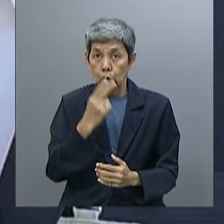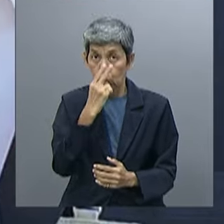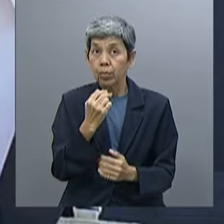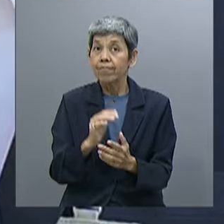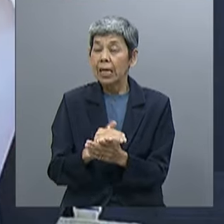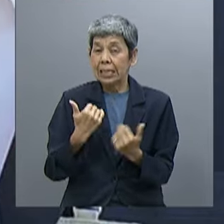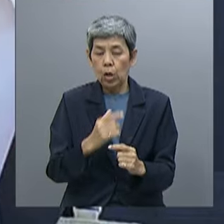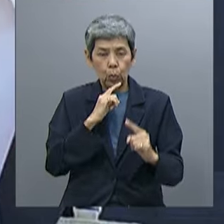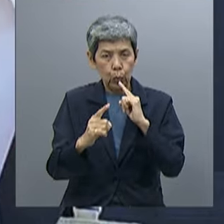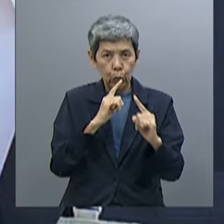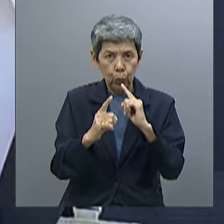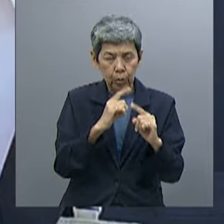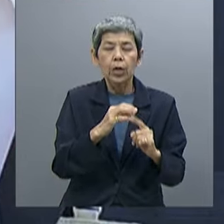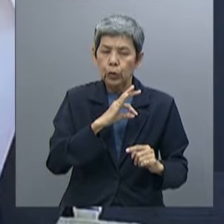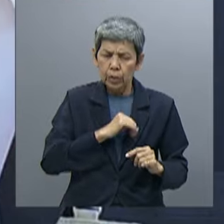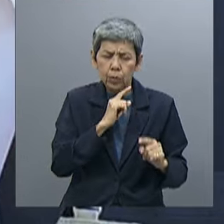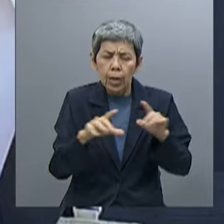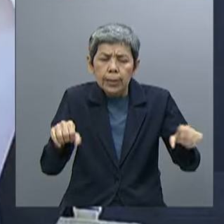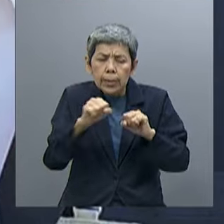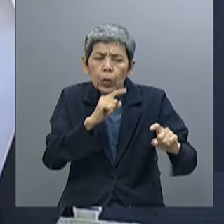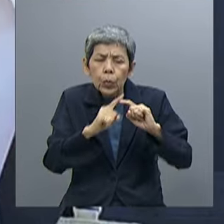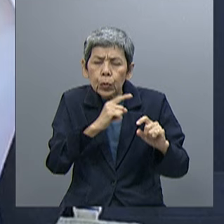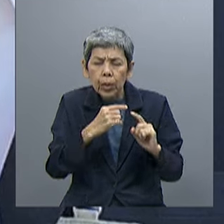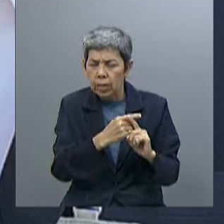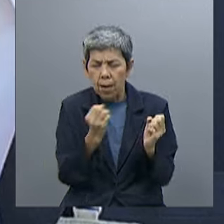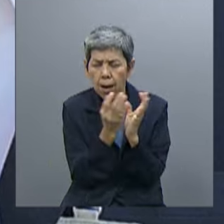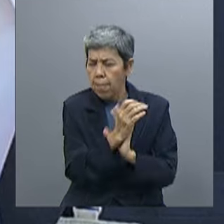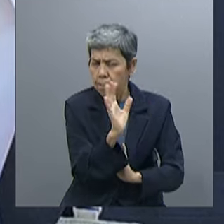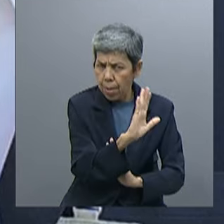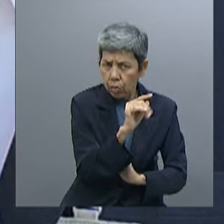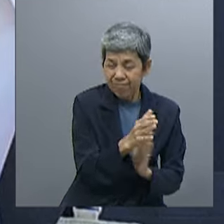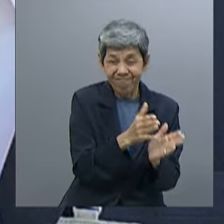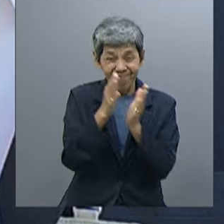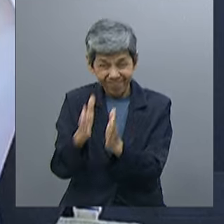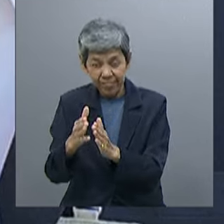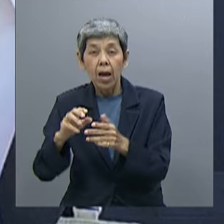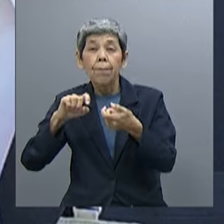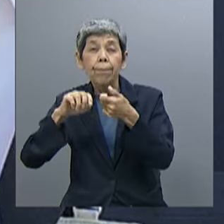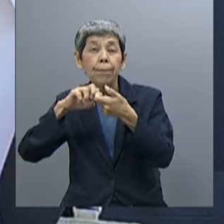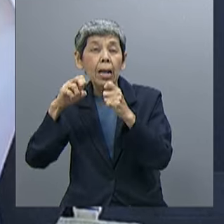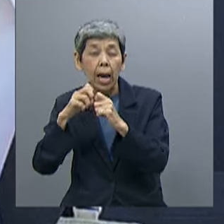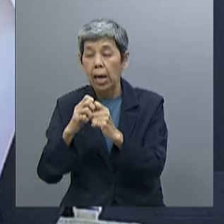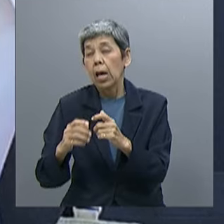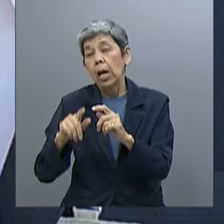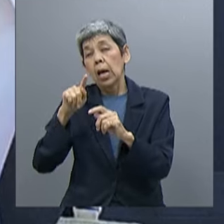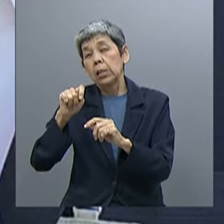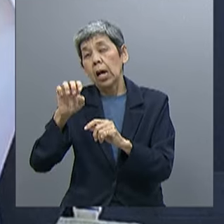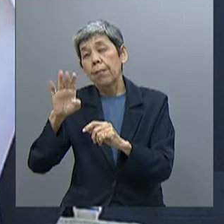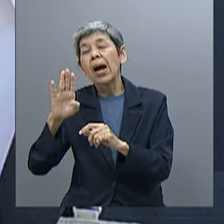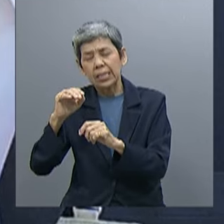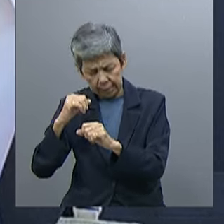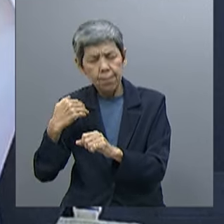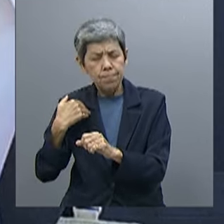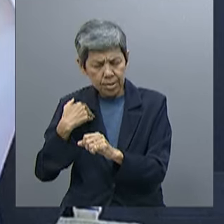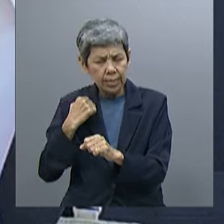รื่องการพูดคุยเป็นเรื่องในเชิงบวกอยู่แล้วก็น่าจะต้องดำเนินการต่อเนื่องต่อไปส่วนเรื่องกรณีตักใบก็มีกระบวนการรองรับอยู่นะก็เป็นไปตาม